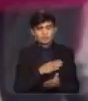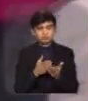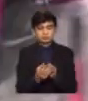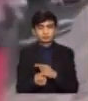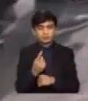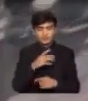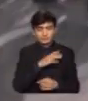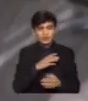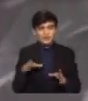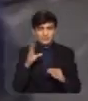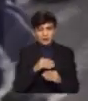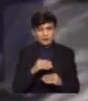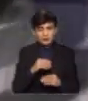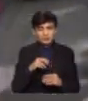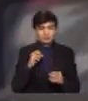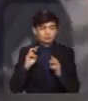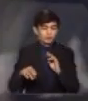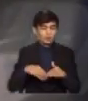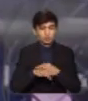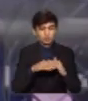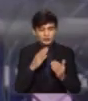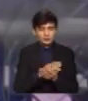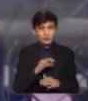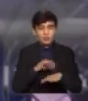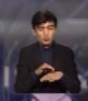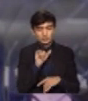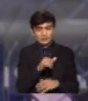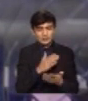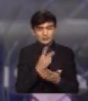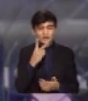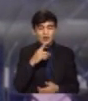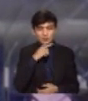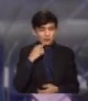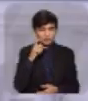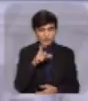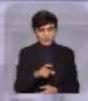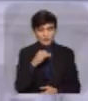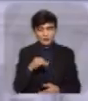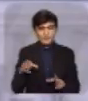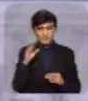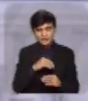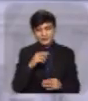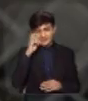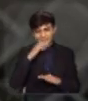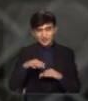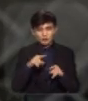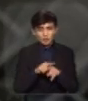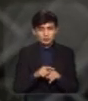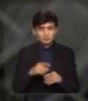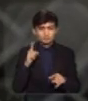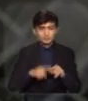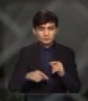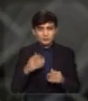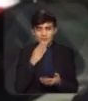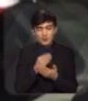пассажиры круизного корабля стали его покидать. Среди заболевших двое россиян, несмотря на риски, многие страны предпочли все же